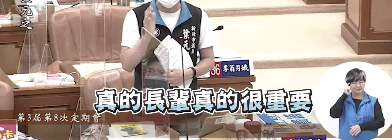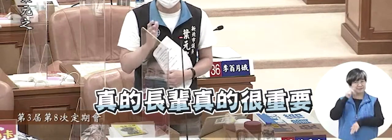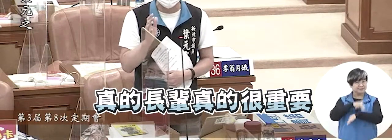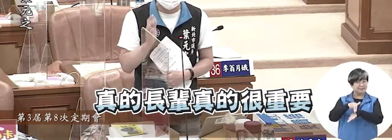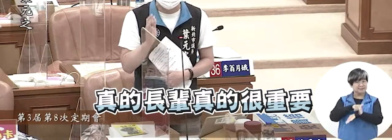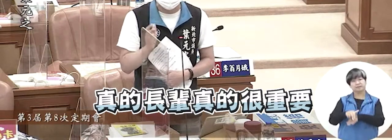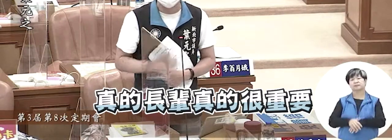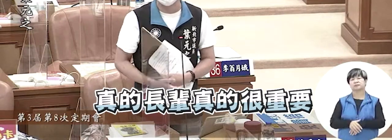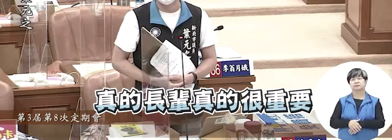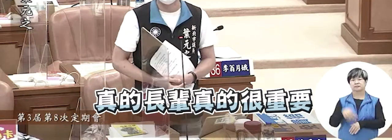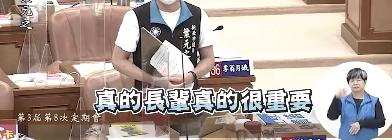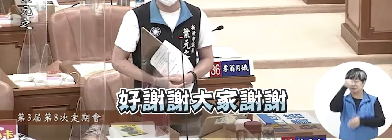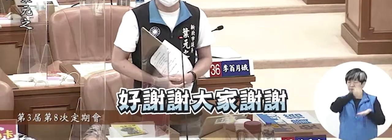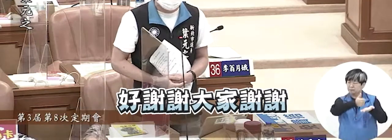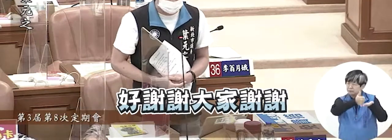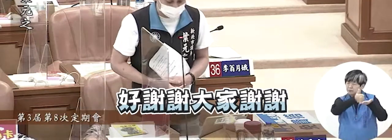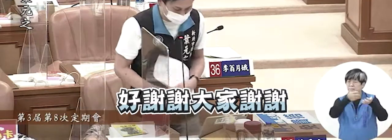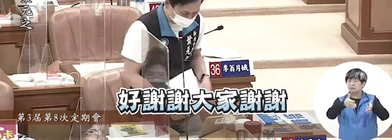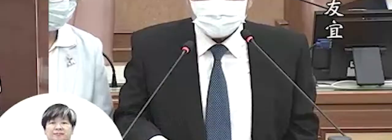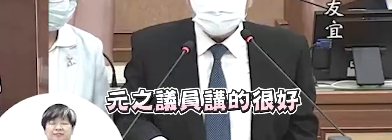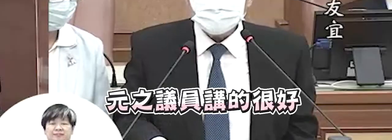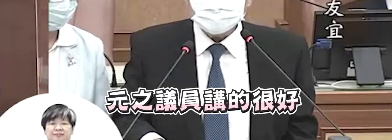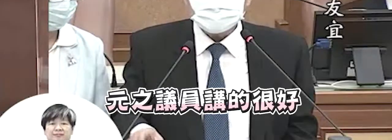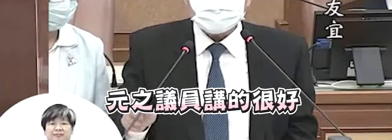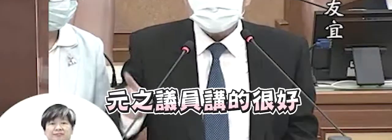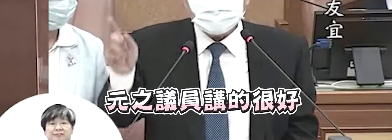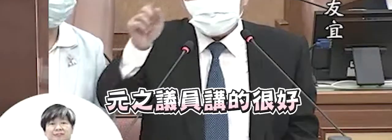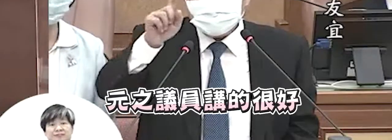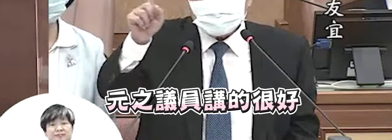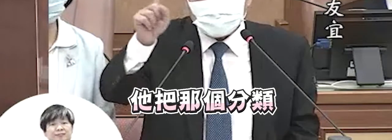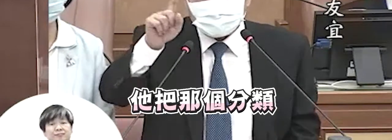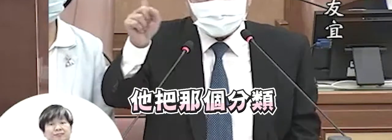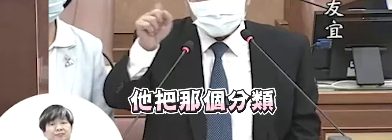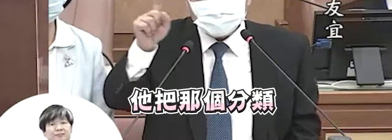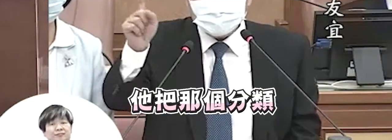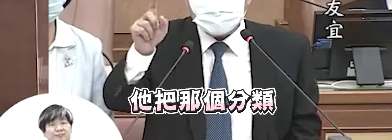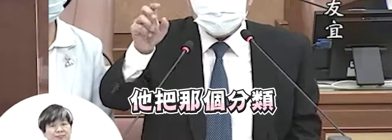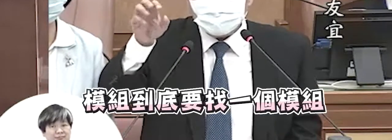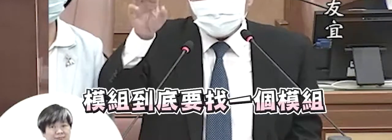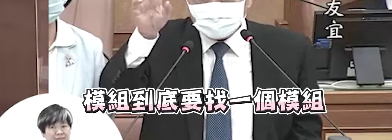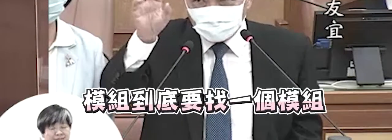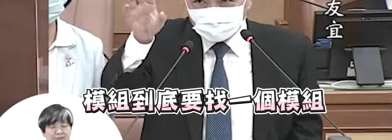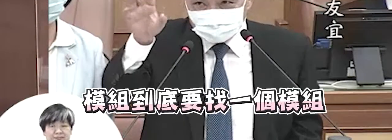真的长辈真的很重要。好，谢谢大家，谢谢。 严志言讲得很好，他把那个分